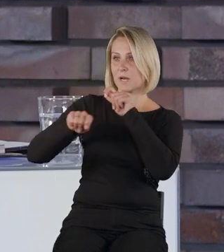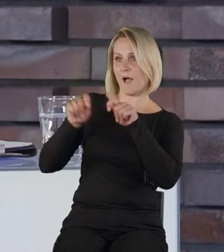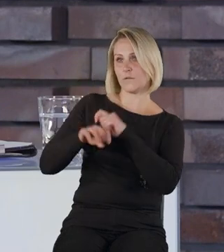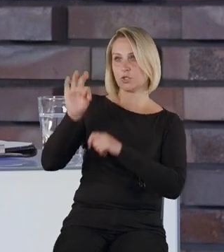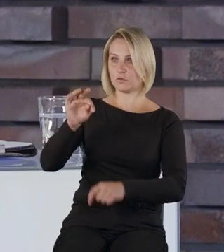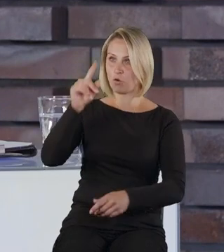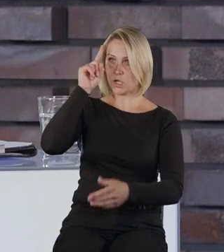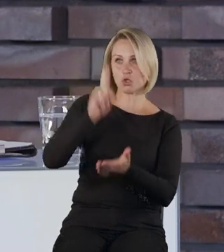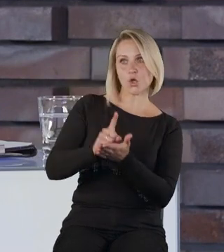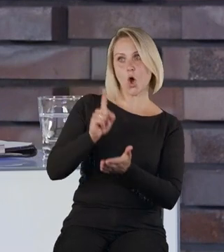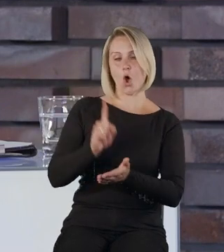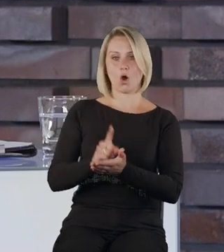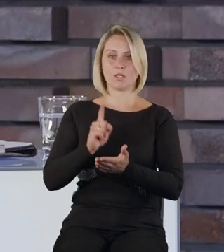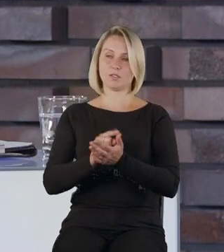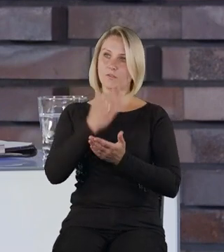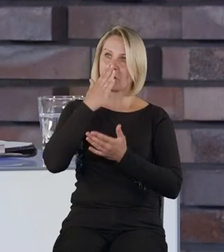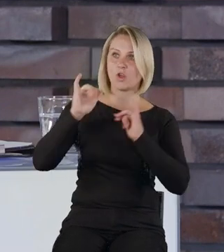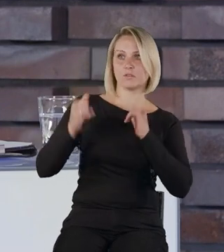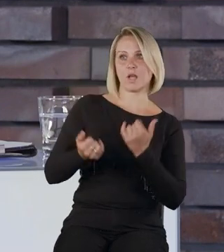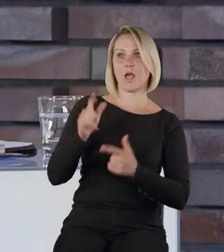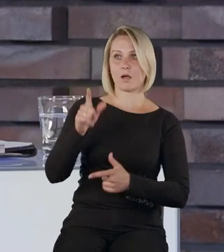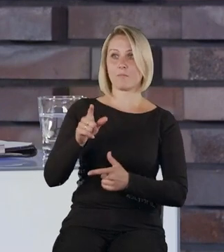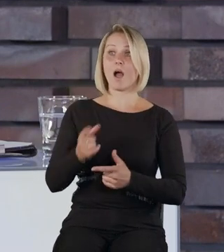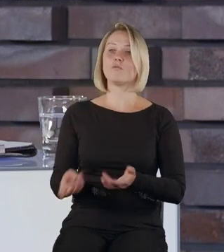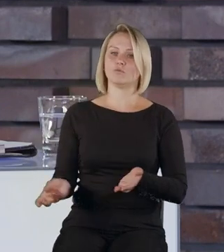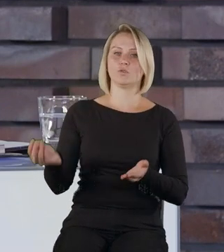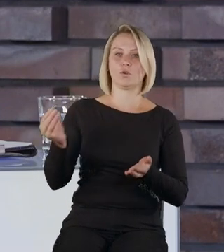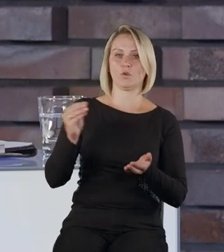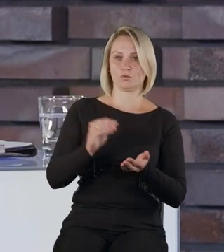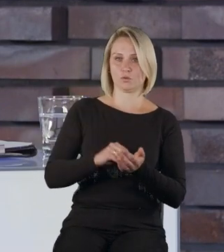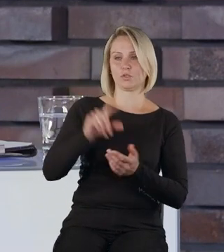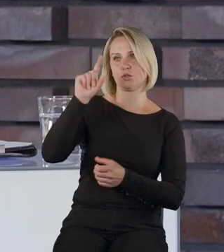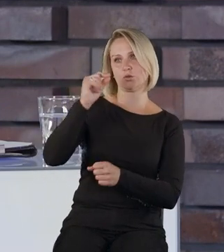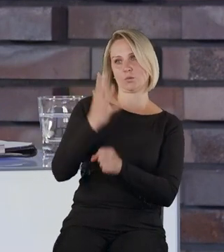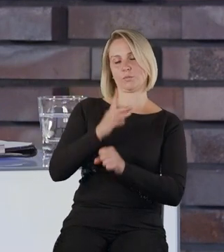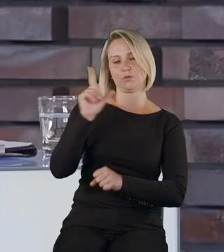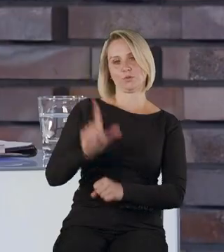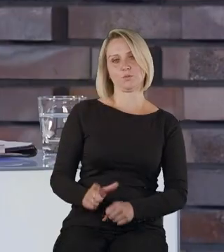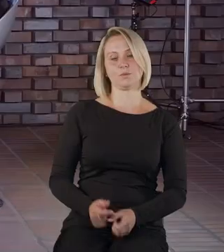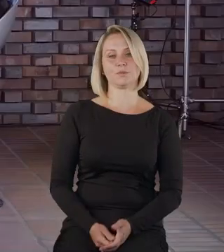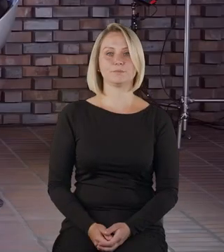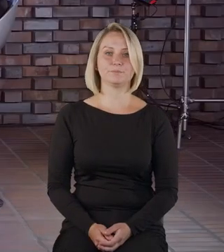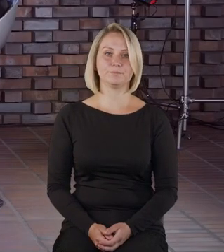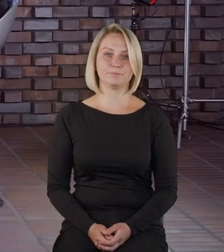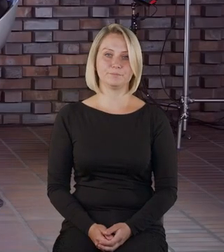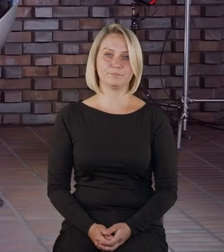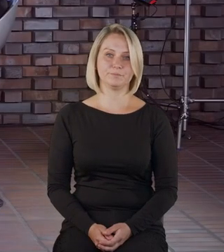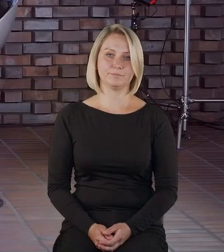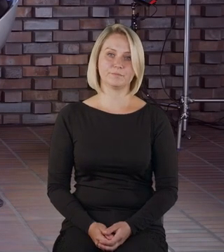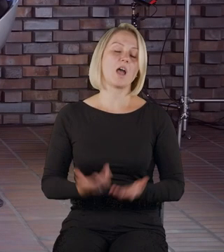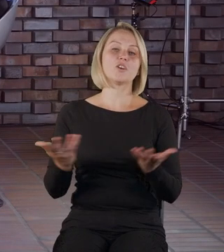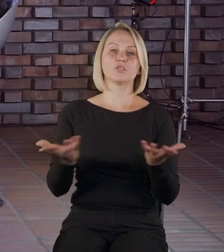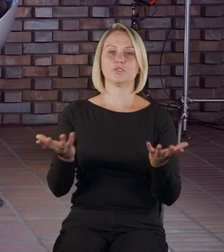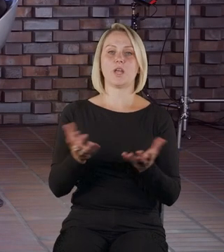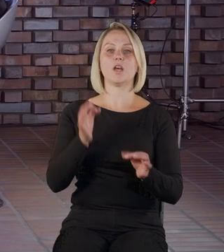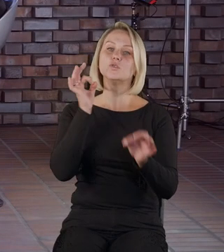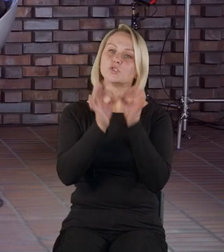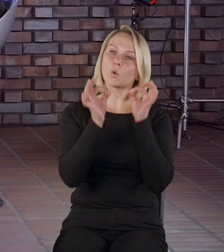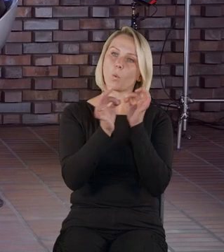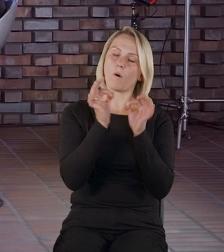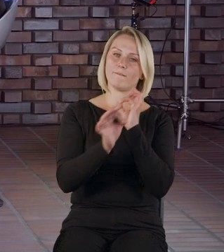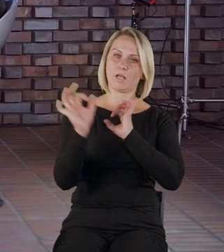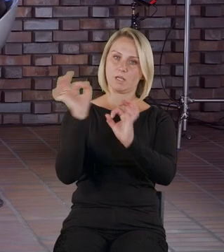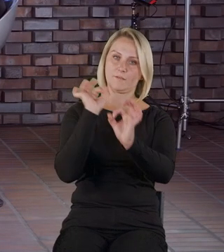uzdolnienia artystyczne kandydatów, to wówczas opłata rekrutacyjna wynosi 150 zł. Gdzie można uzyskać szczegółowe